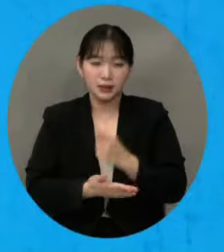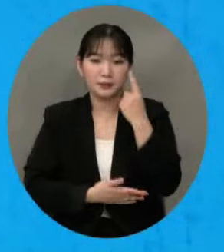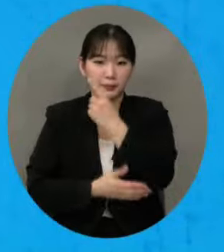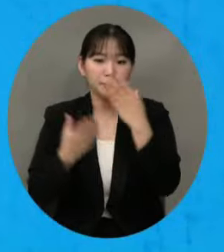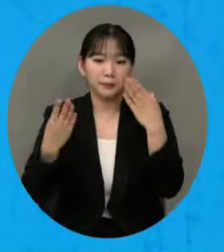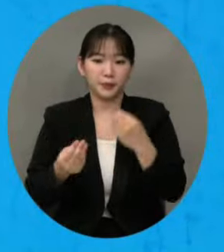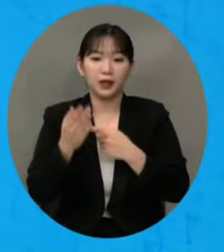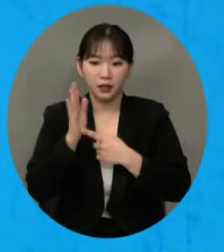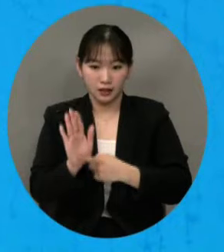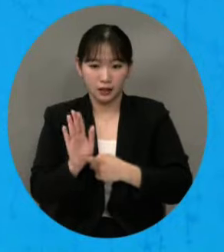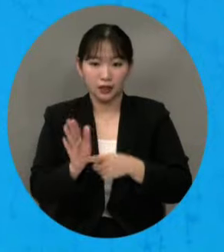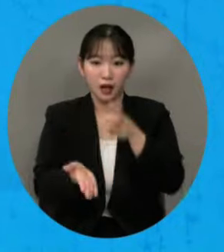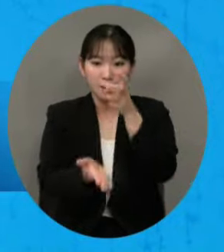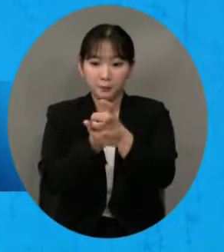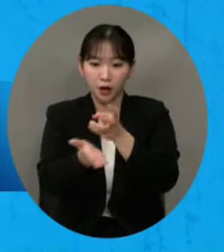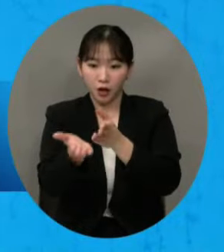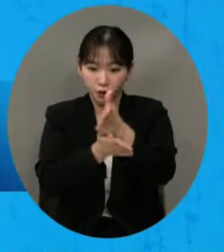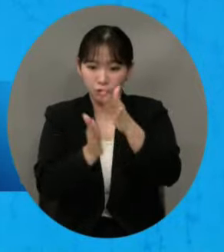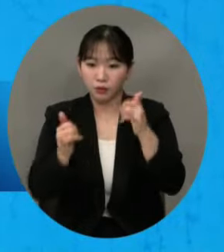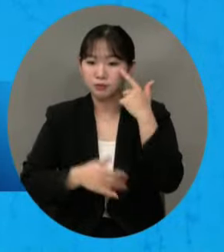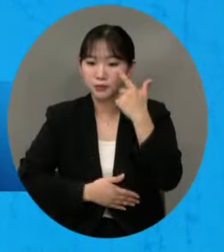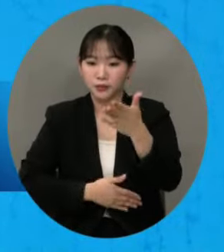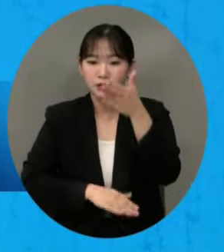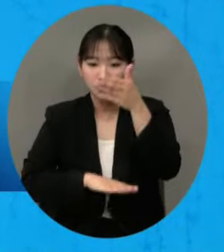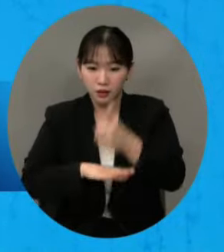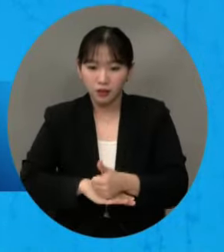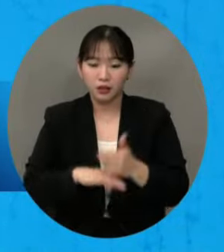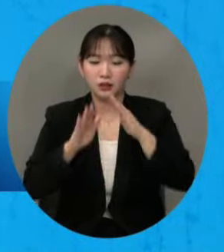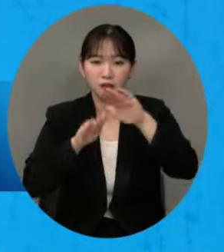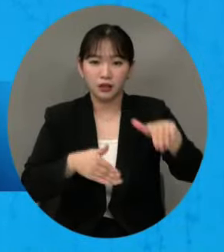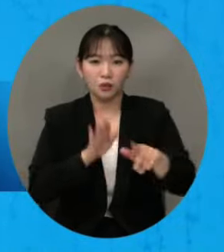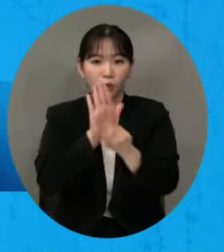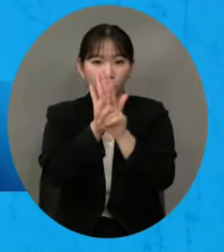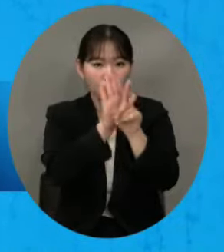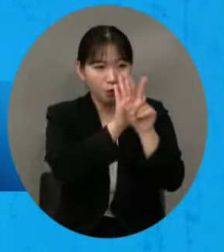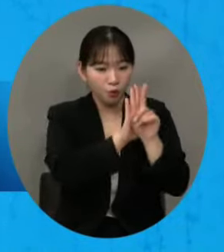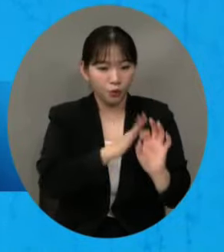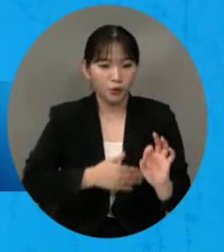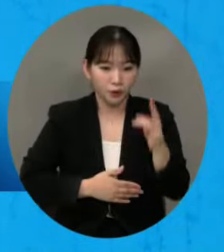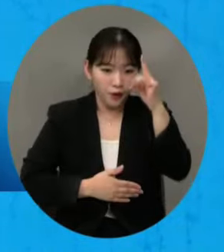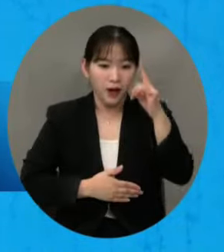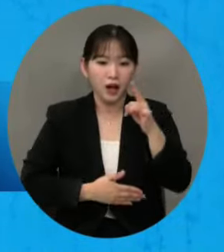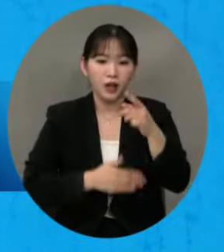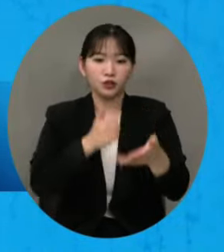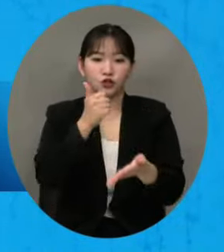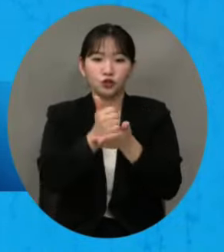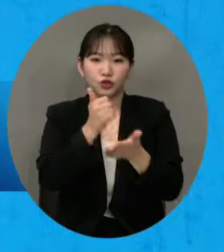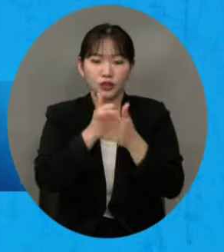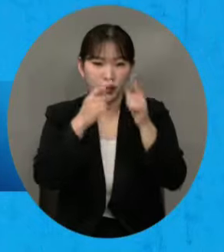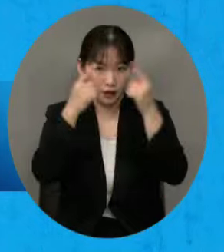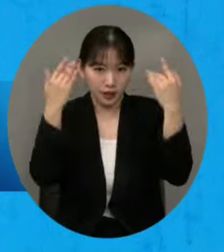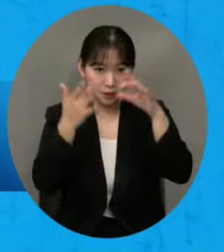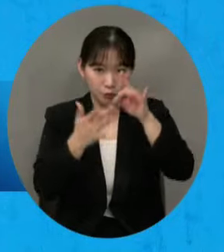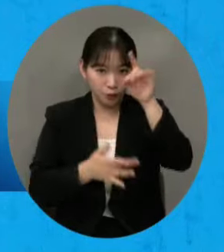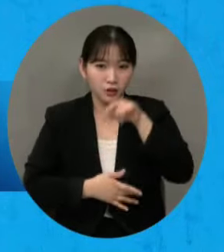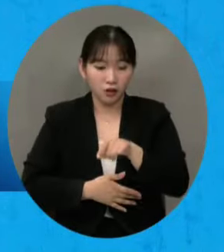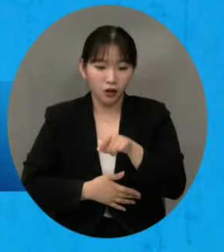상황. 법률 전문가의 자문 결과 전라남도의 공모 절차를 통한 추천대학